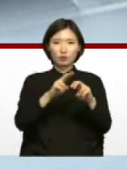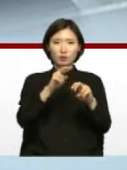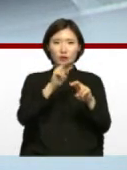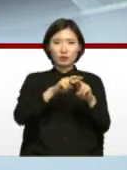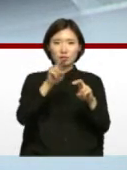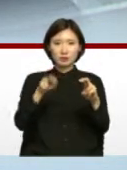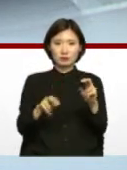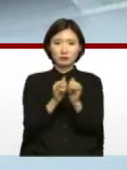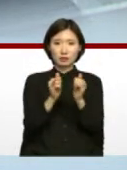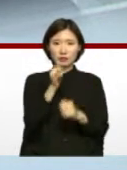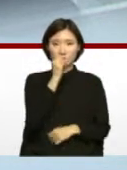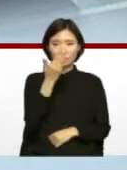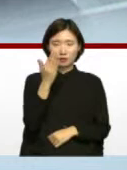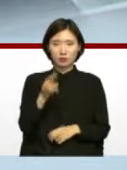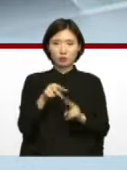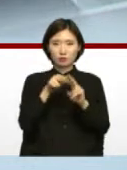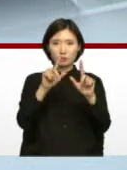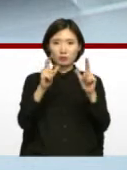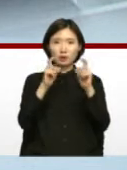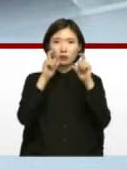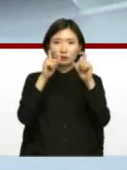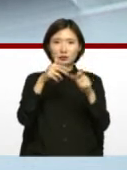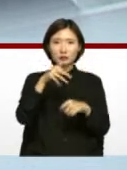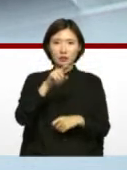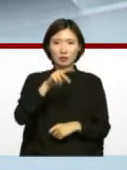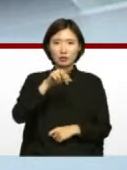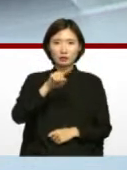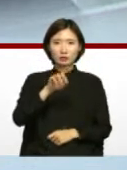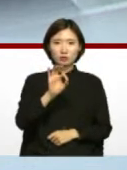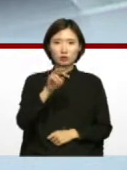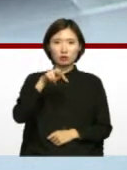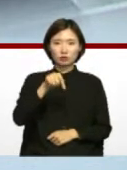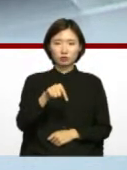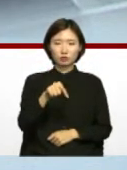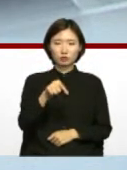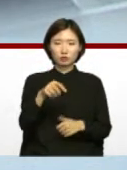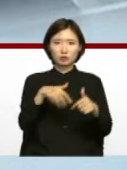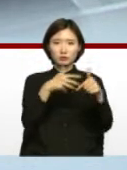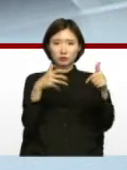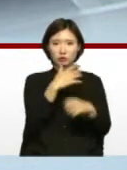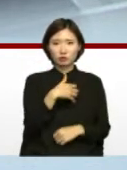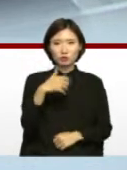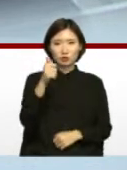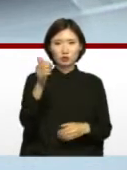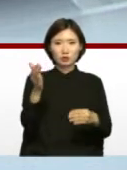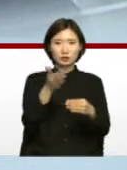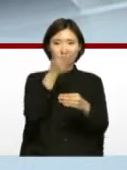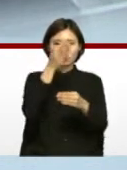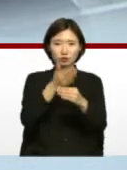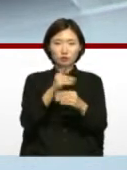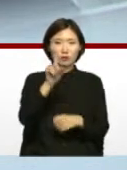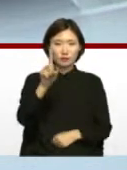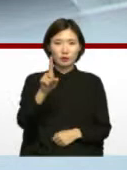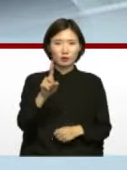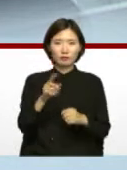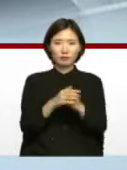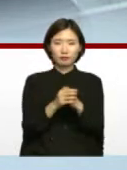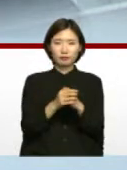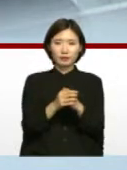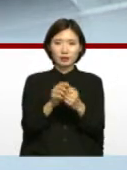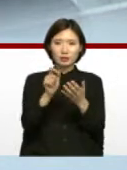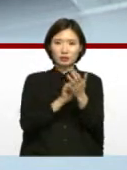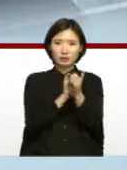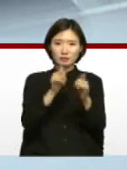있는데요. 올해 초 불출마를 선언한 차성수 금천구청장도 그들 중 한 명입니다. 저희 취재진과의 임기